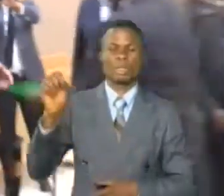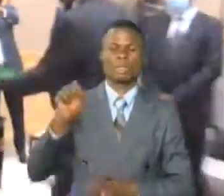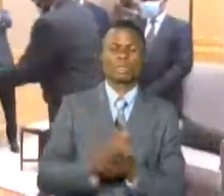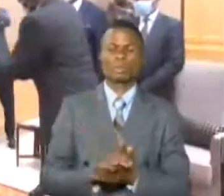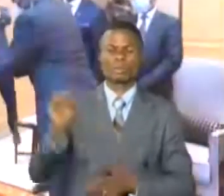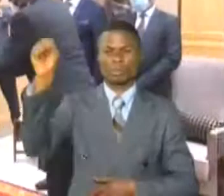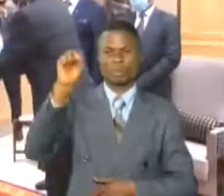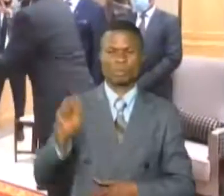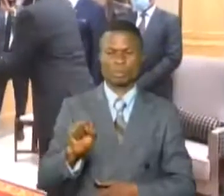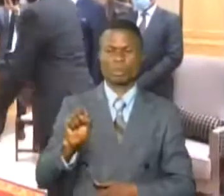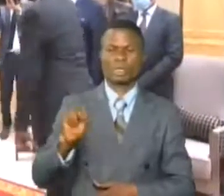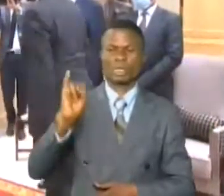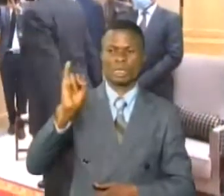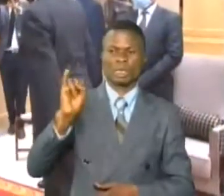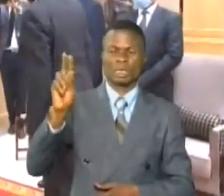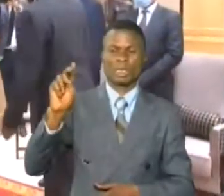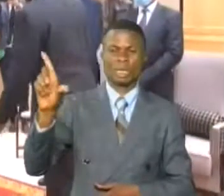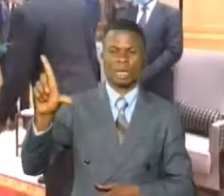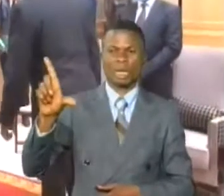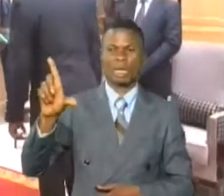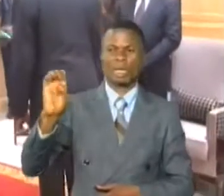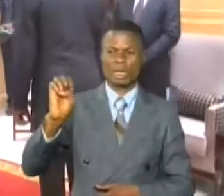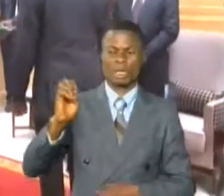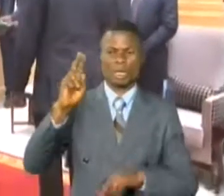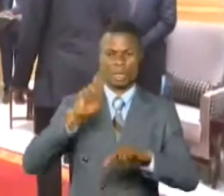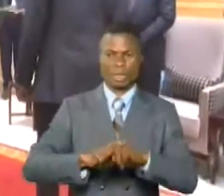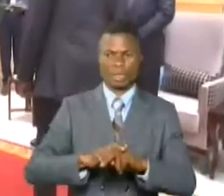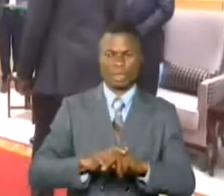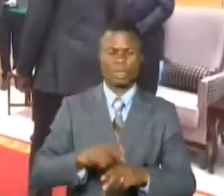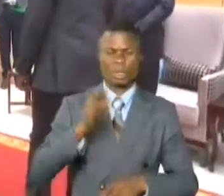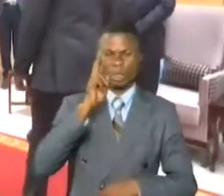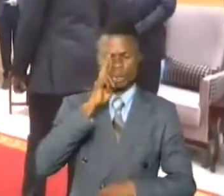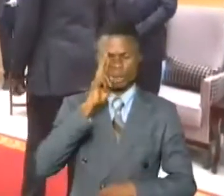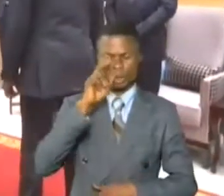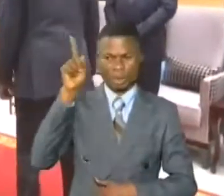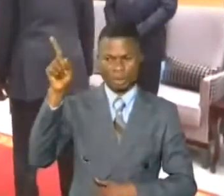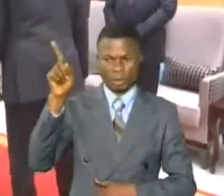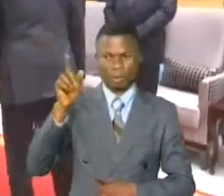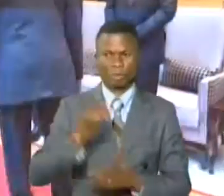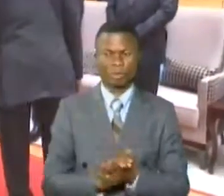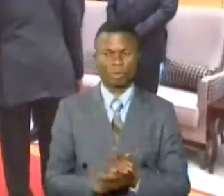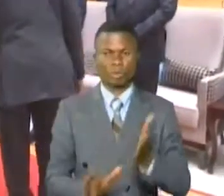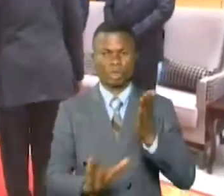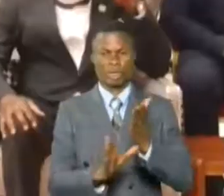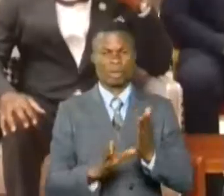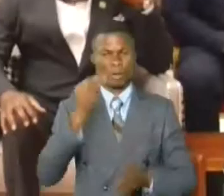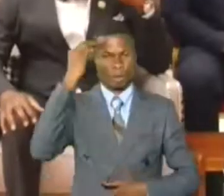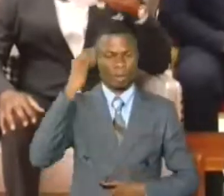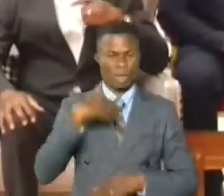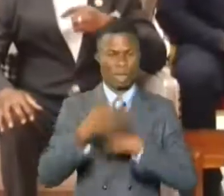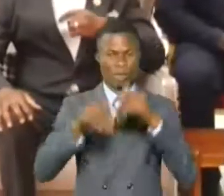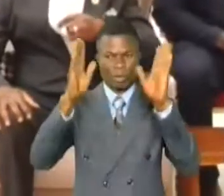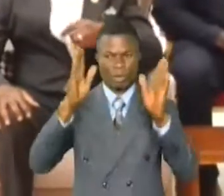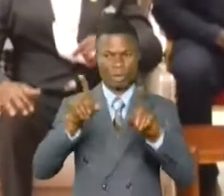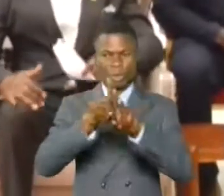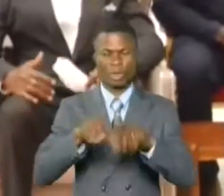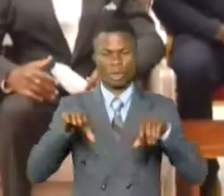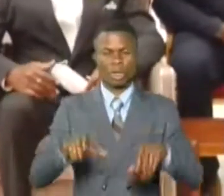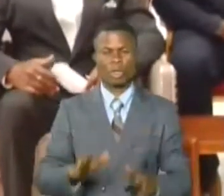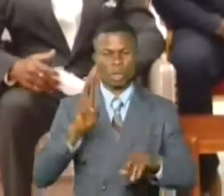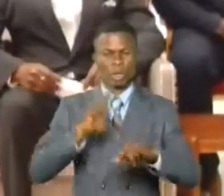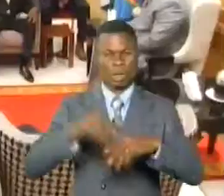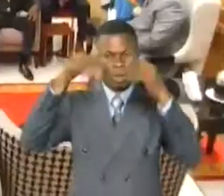RDC. Il est résident à Abuja au Nigeria. Le vice-ministre des Affaires étrangères et des Congolais de